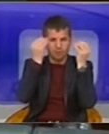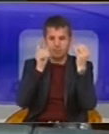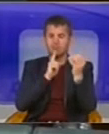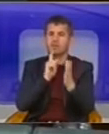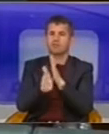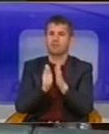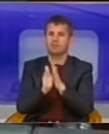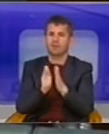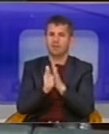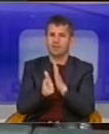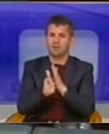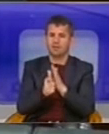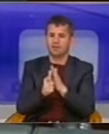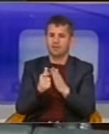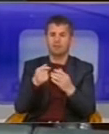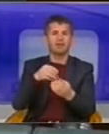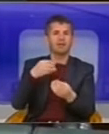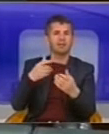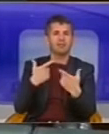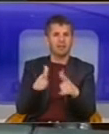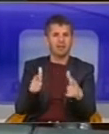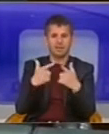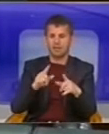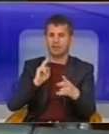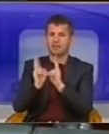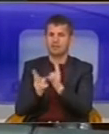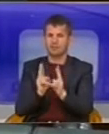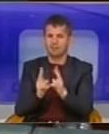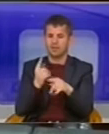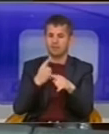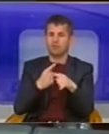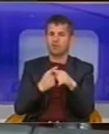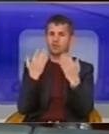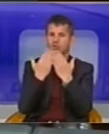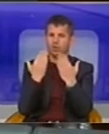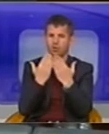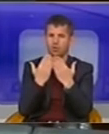përshpejtuar procesin e licencimit të arsimtarve, furnizimin e shkollave